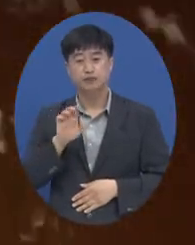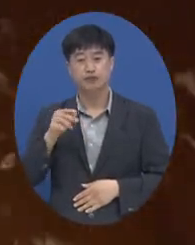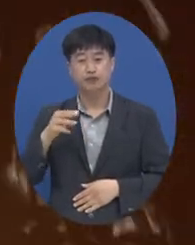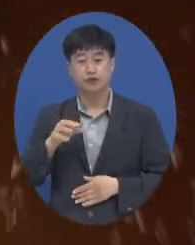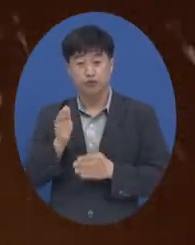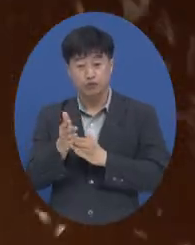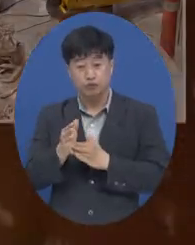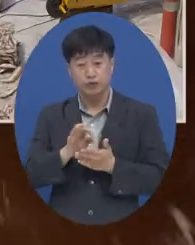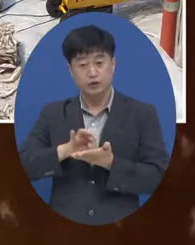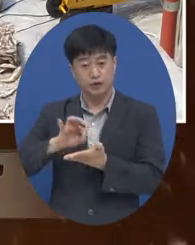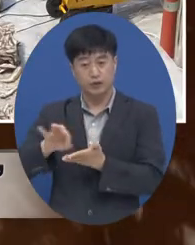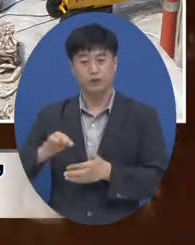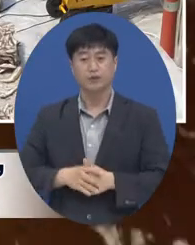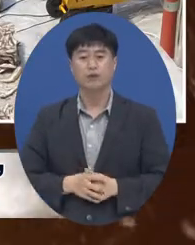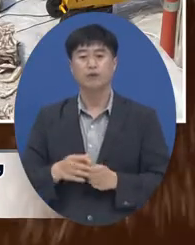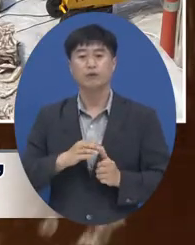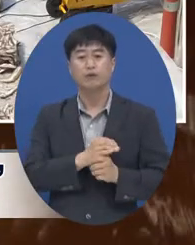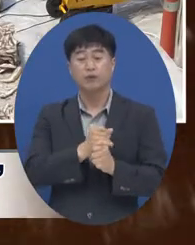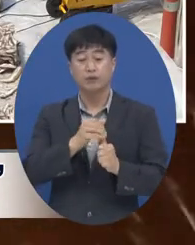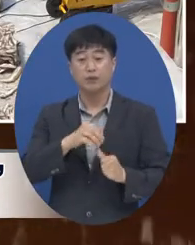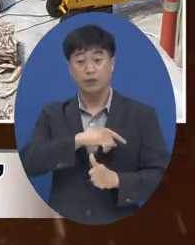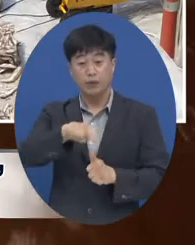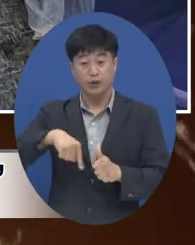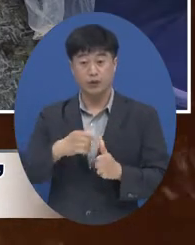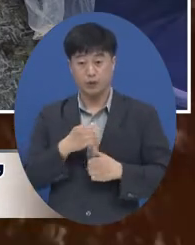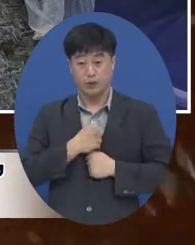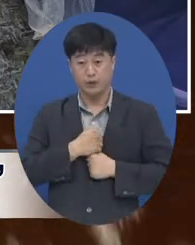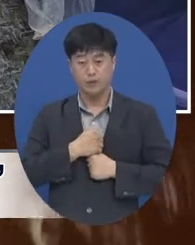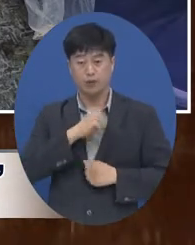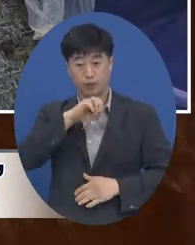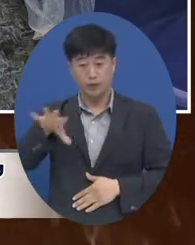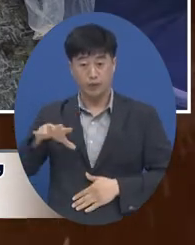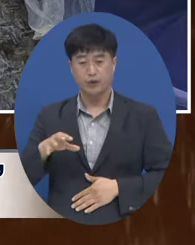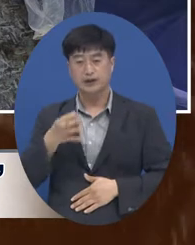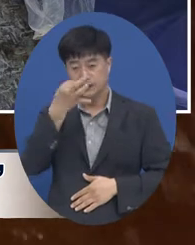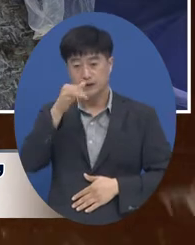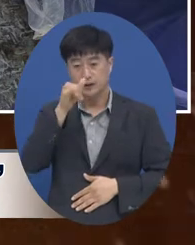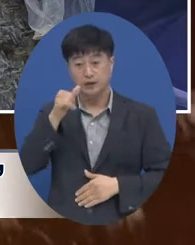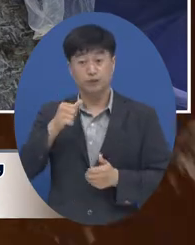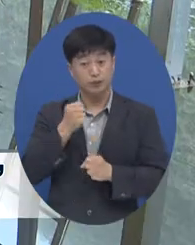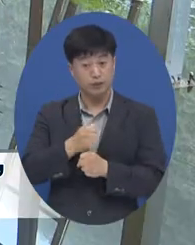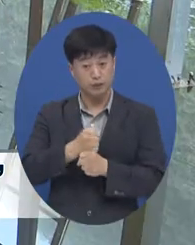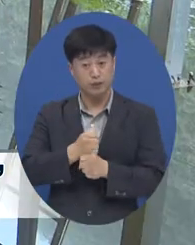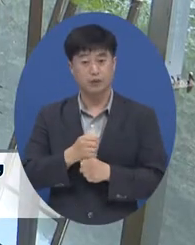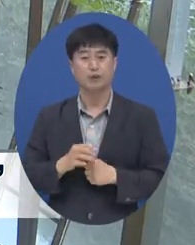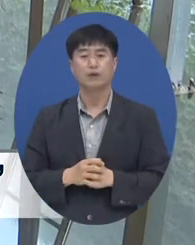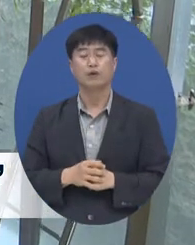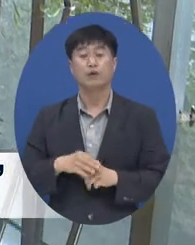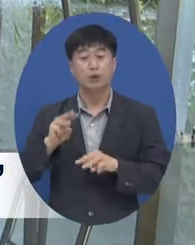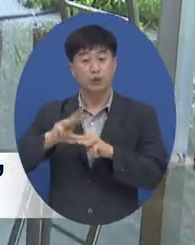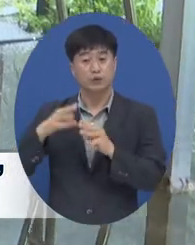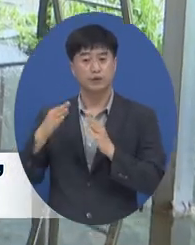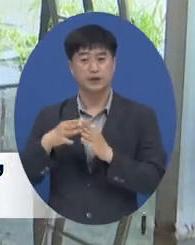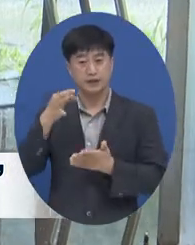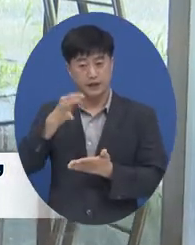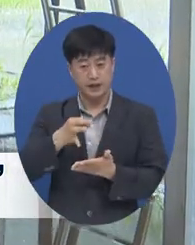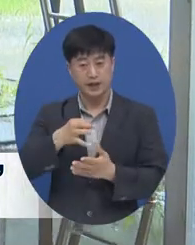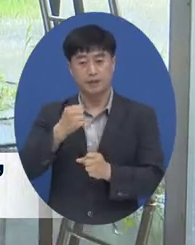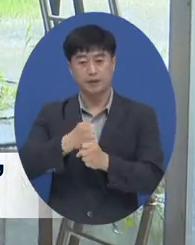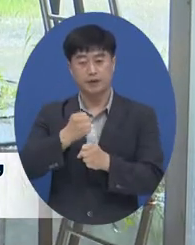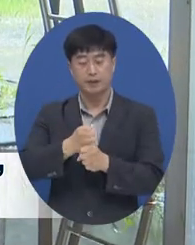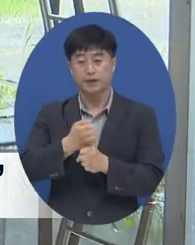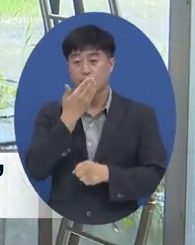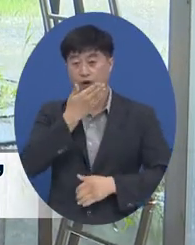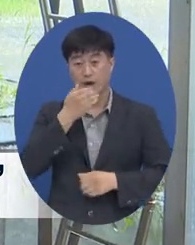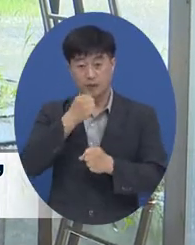어종을 활용합니다. 환경을 보전하면서 폐기물을 유용한 자원으로 재탄생시키고 농가에서는 저렴한 가격으로 액체 비료를 만들 수